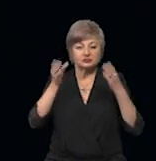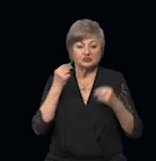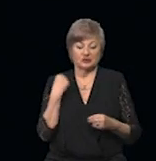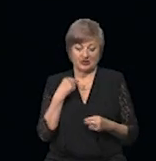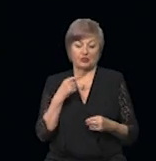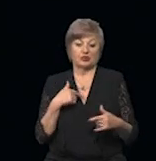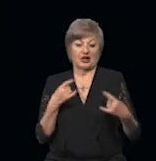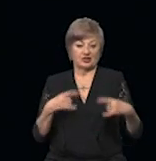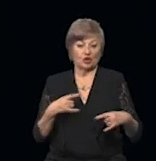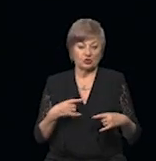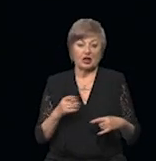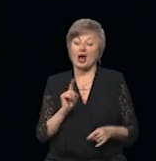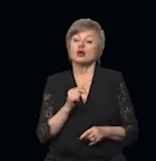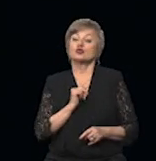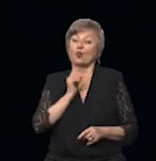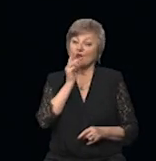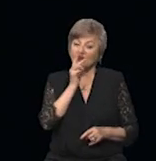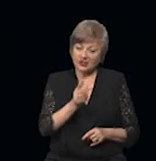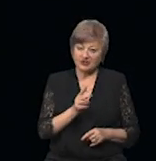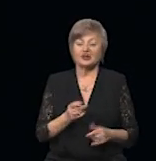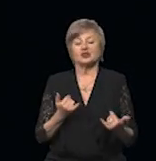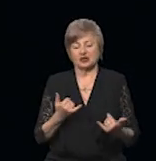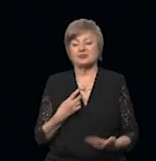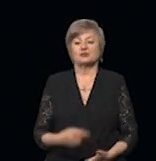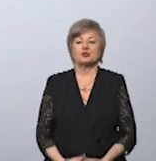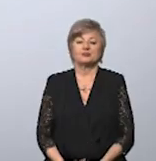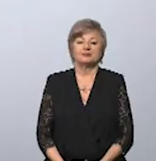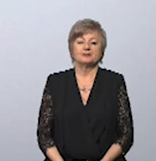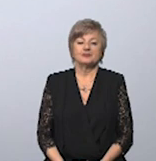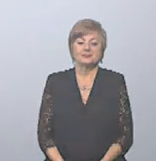Ну, а що ми там побачили, дивіться просто зараз.